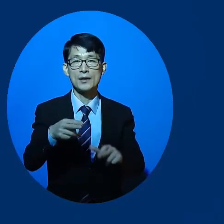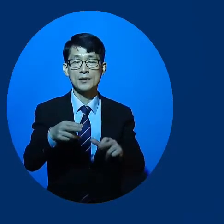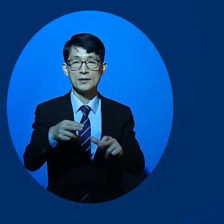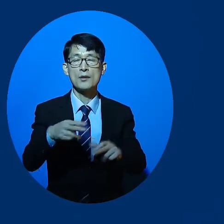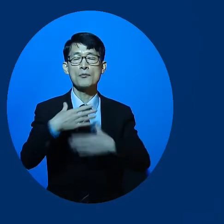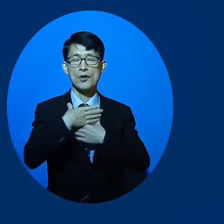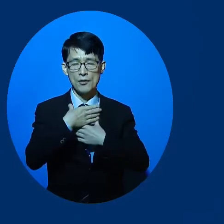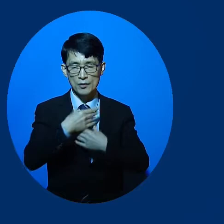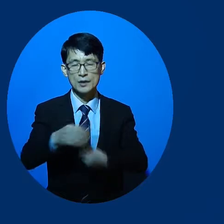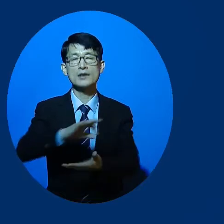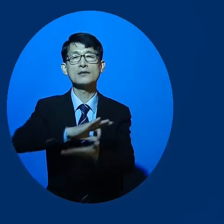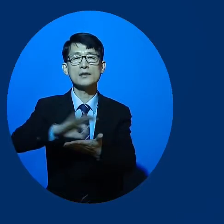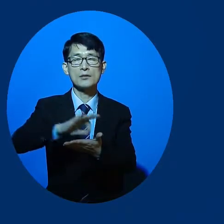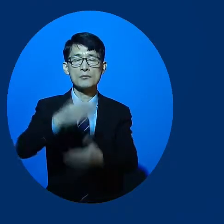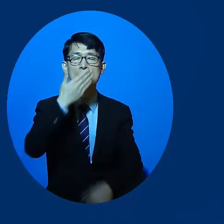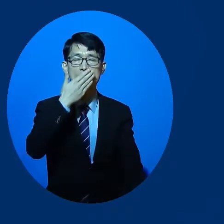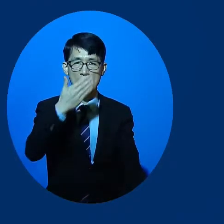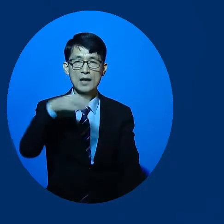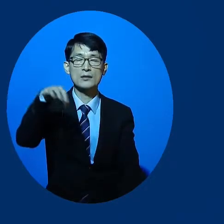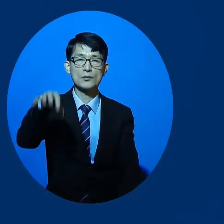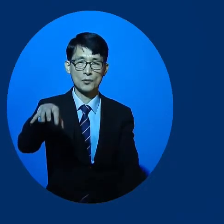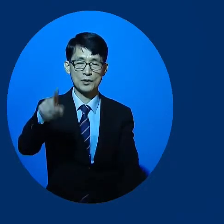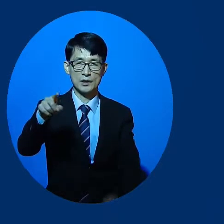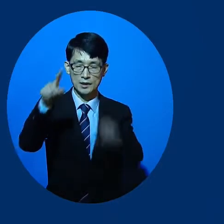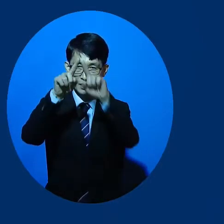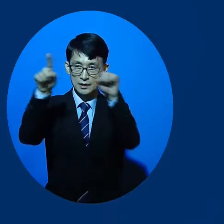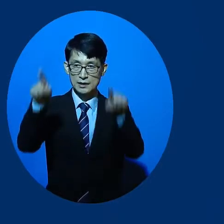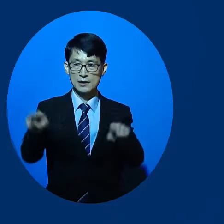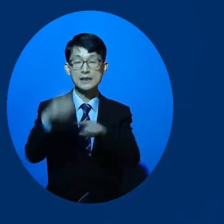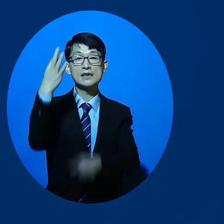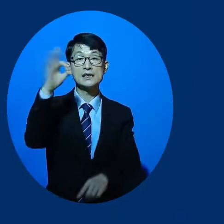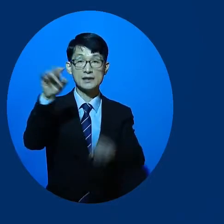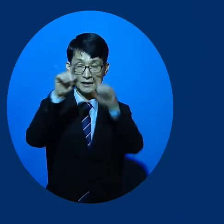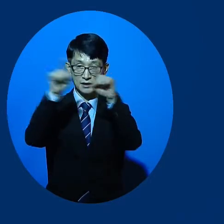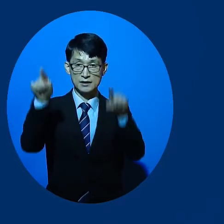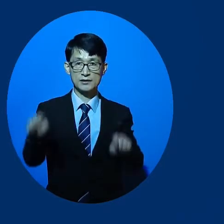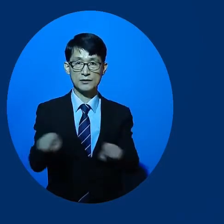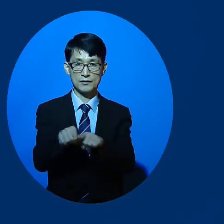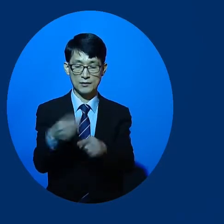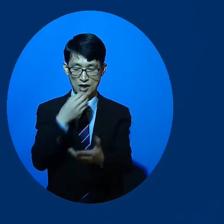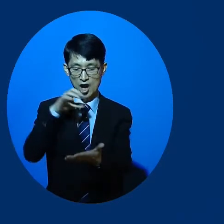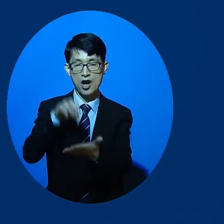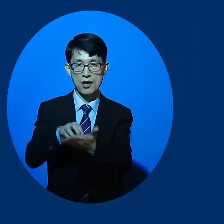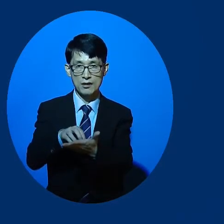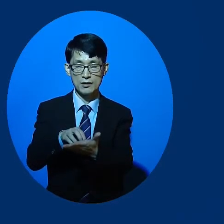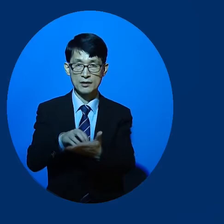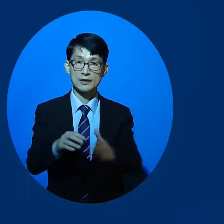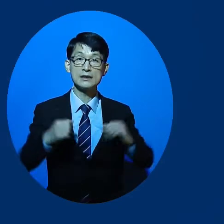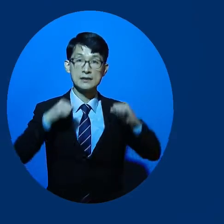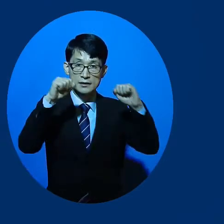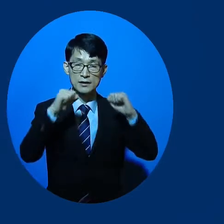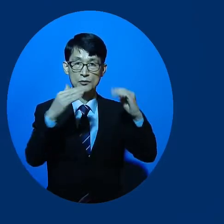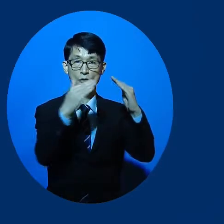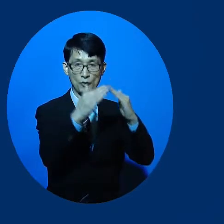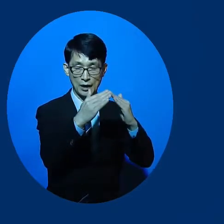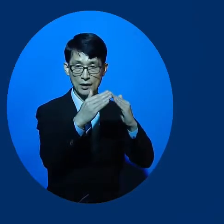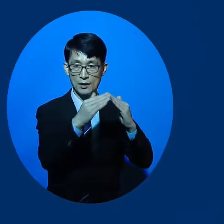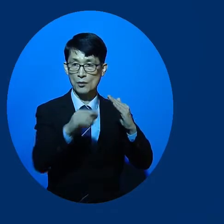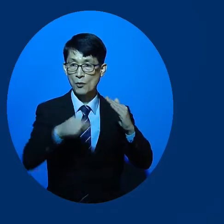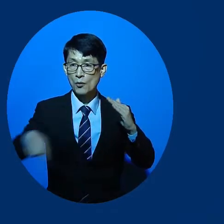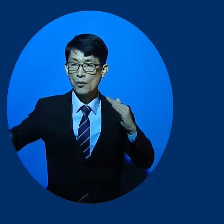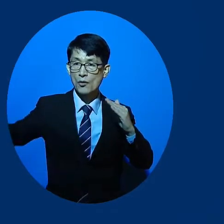이렇게 인증을 하는 부분이 되겠습니다. 그래서 우리 체육시설뿐만 아니라 모든 시설에 이런